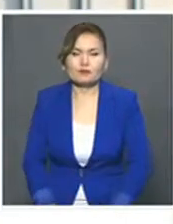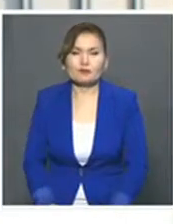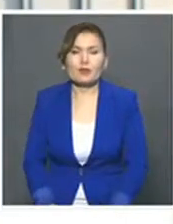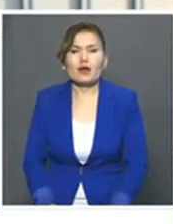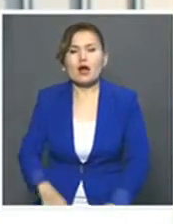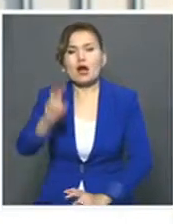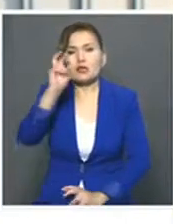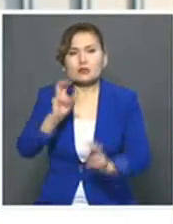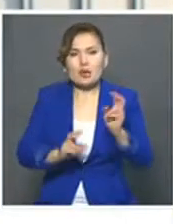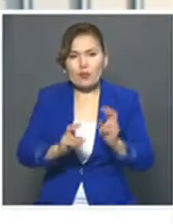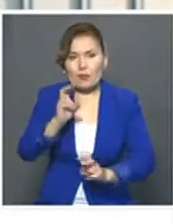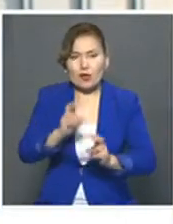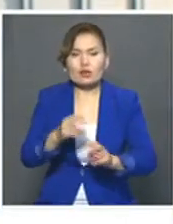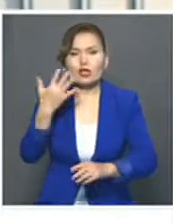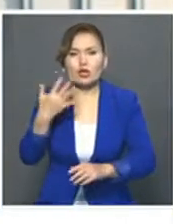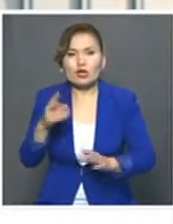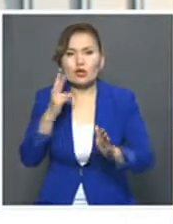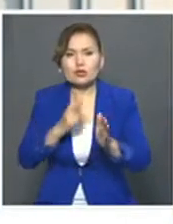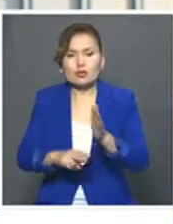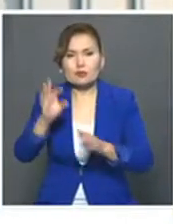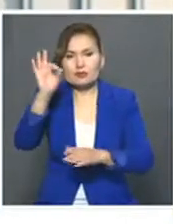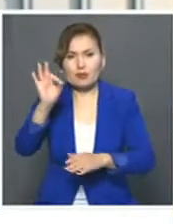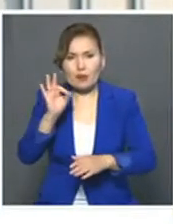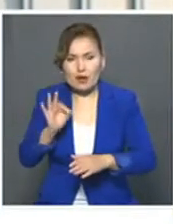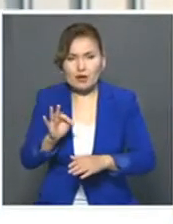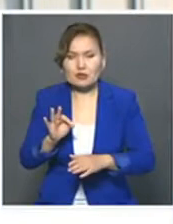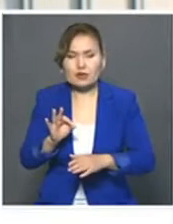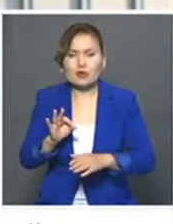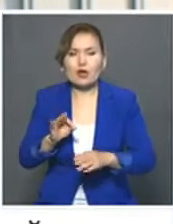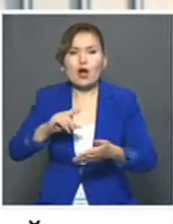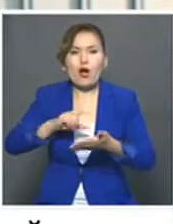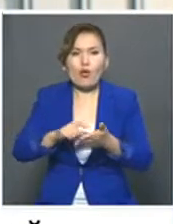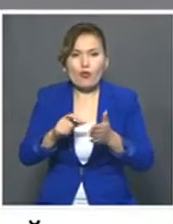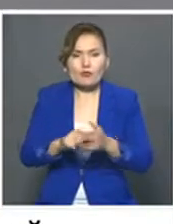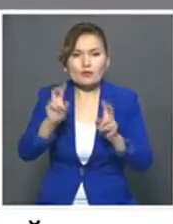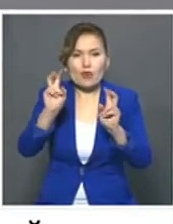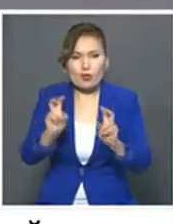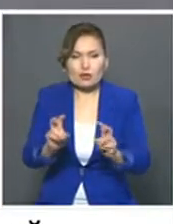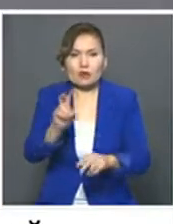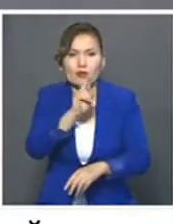Зауыттың 50-70%-дай мынау офиста қызмет істейтін қызметкерлер